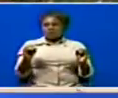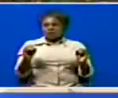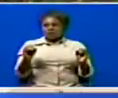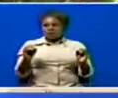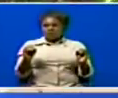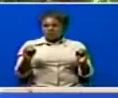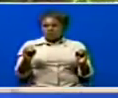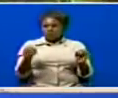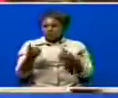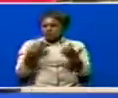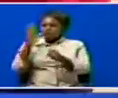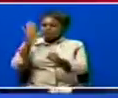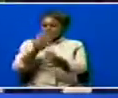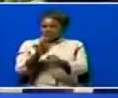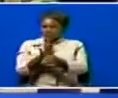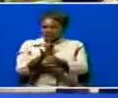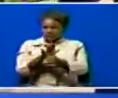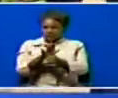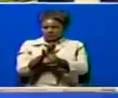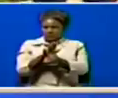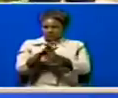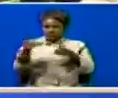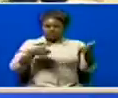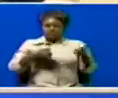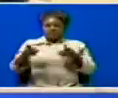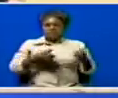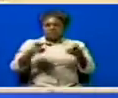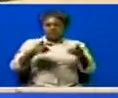na machachari yake ya usemi, Lissu anatarajiwa kusafiri ugaibuni kwa matibabu zaidi.